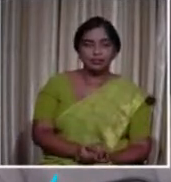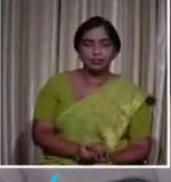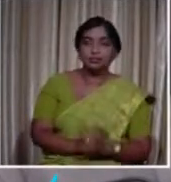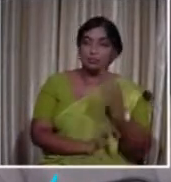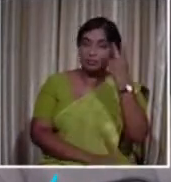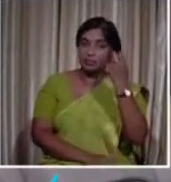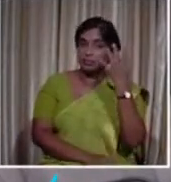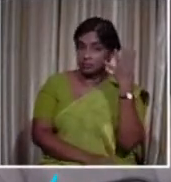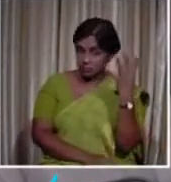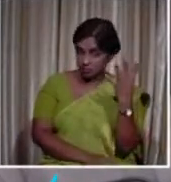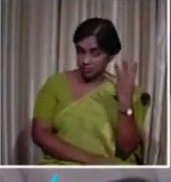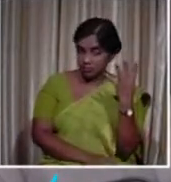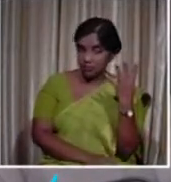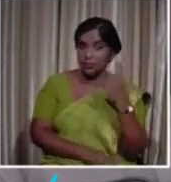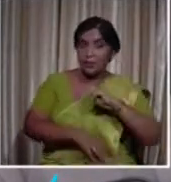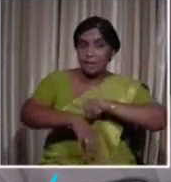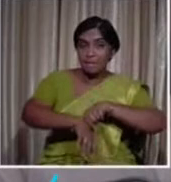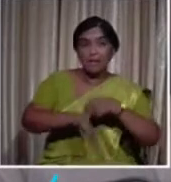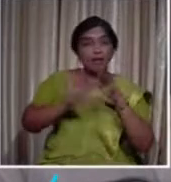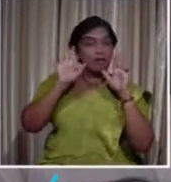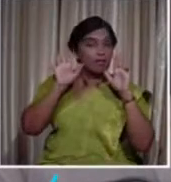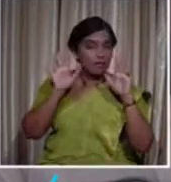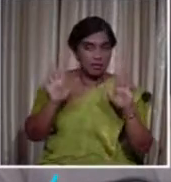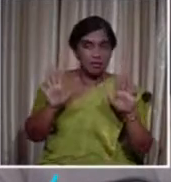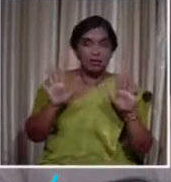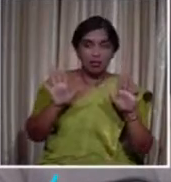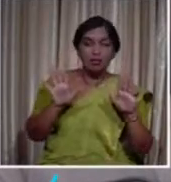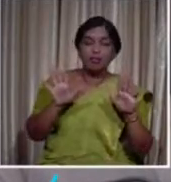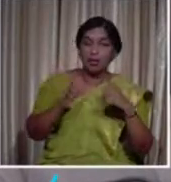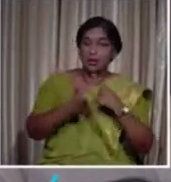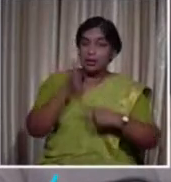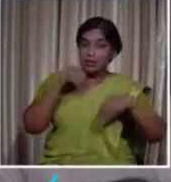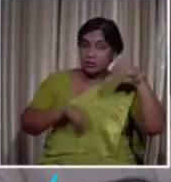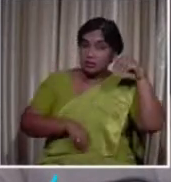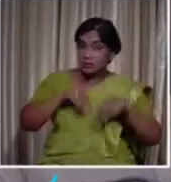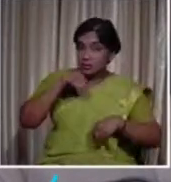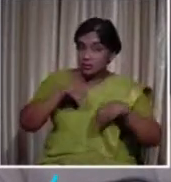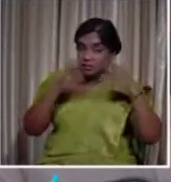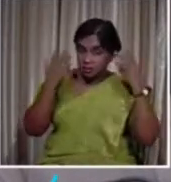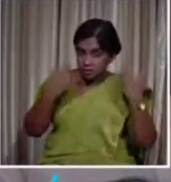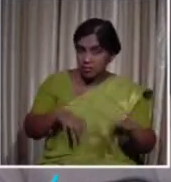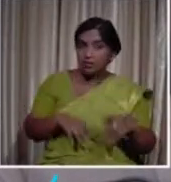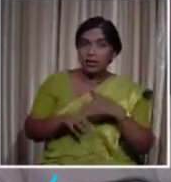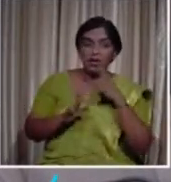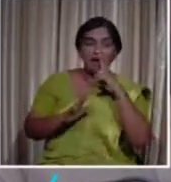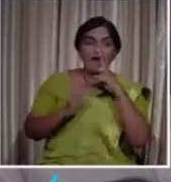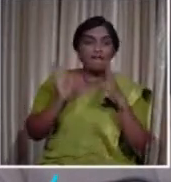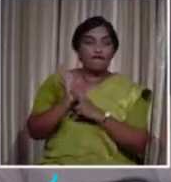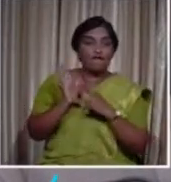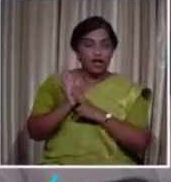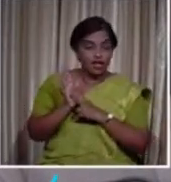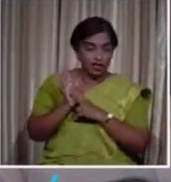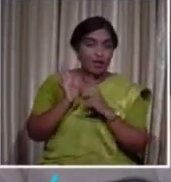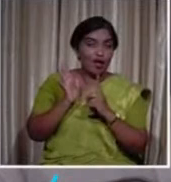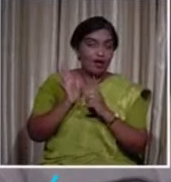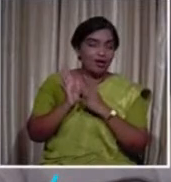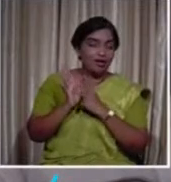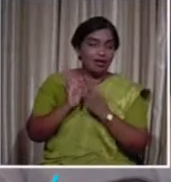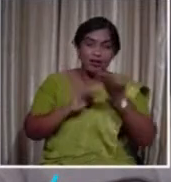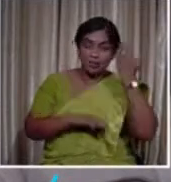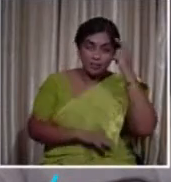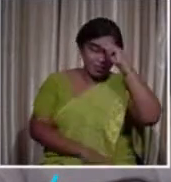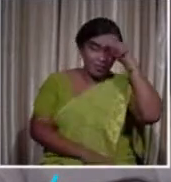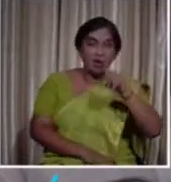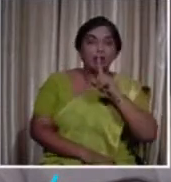नैवतवतावक् पत्तुना पय नमयक् पुरा विहिदुनु चंदेकिं पशुव विजमु लोकुबंडार